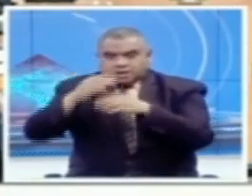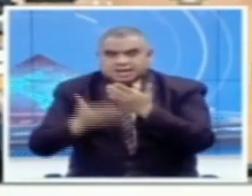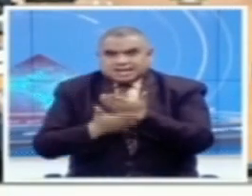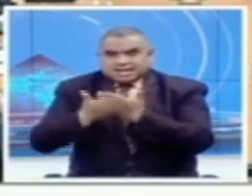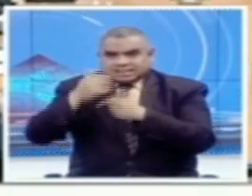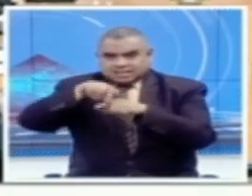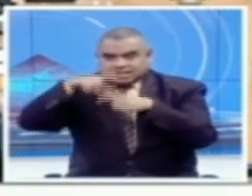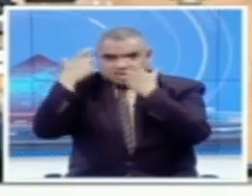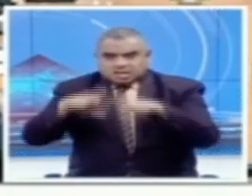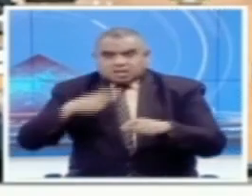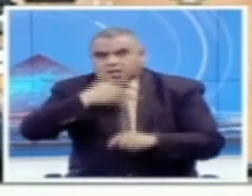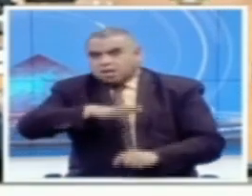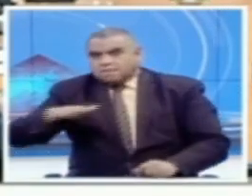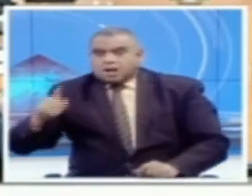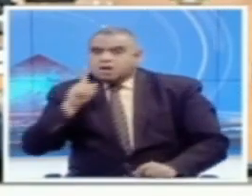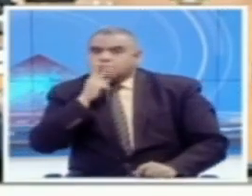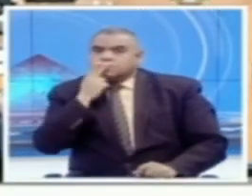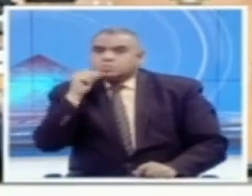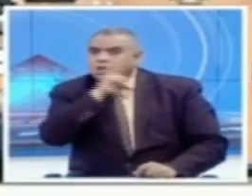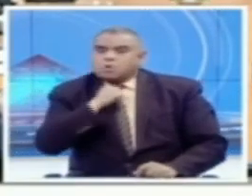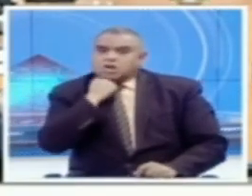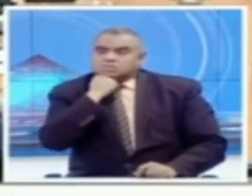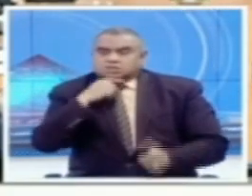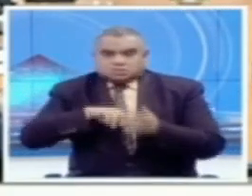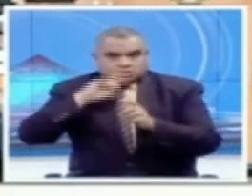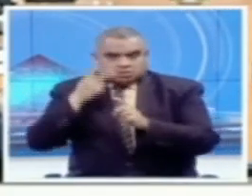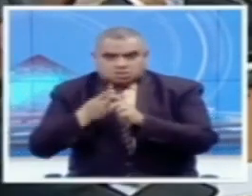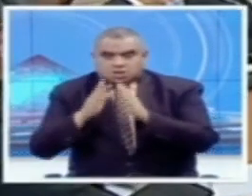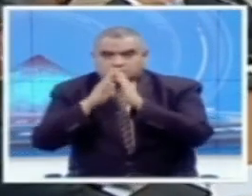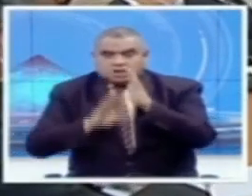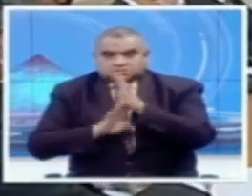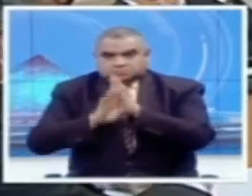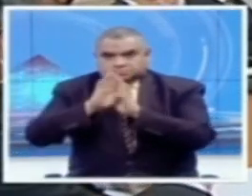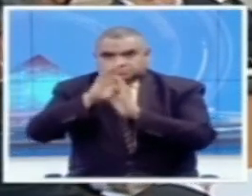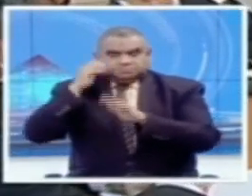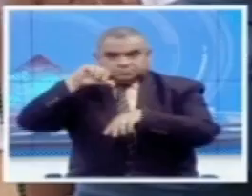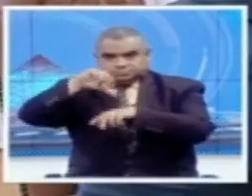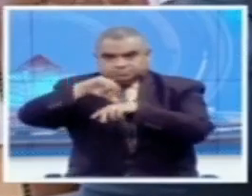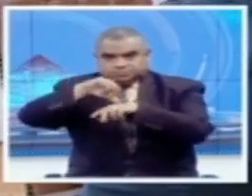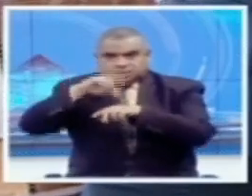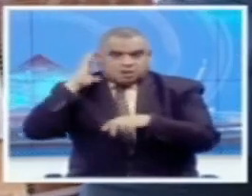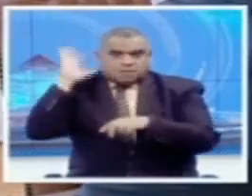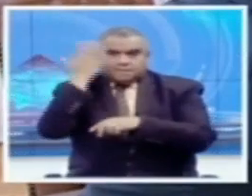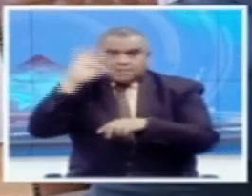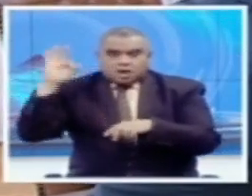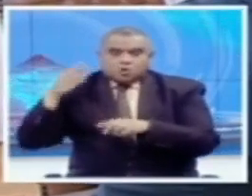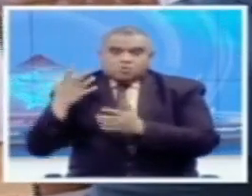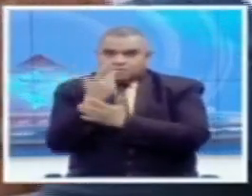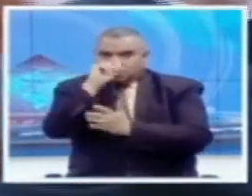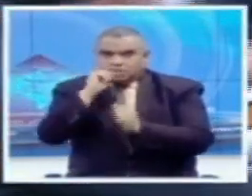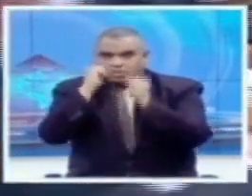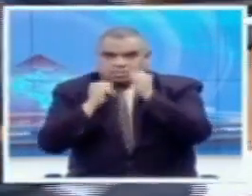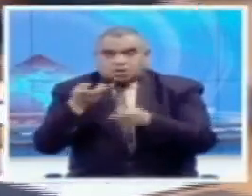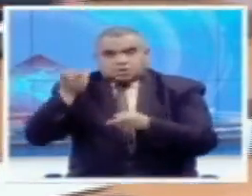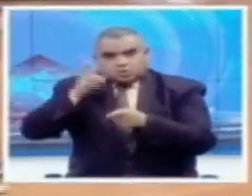في منطقة البحر المتوسط، وذلك في إطار رؤية مصر لتصبح مركزاً إقليمياً للطاقة. كما